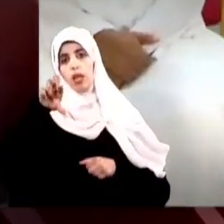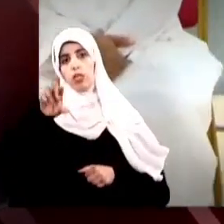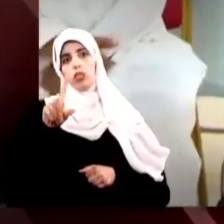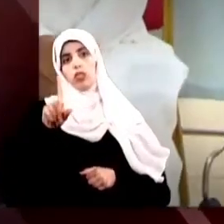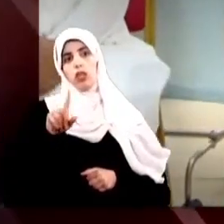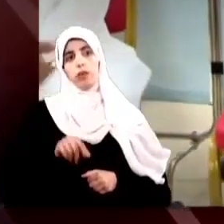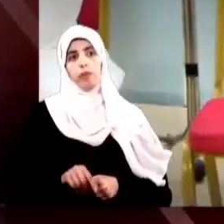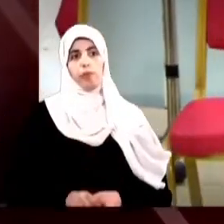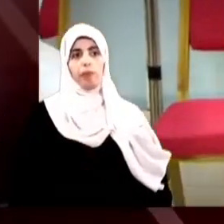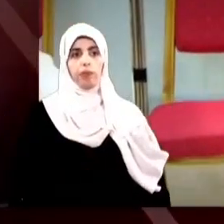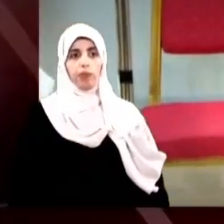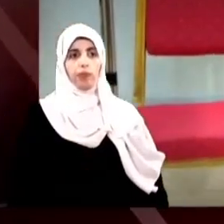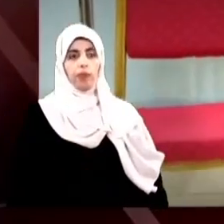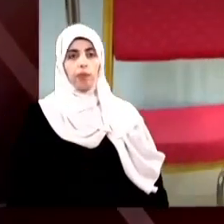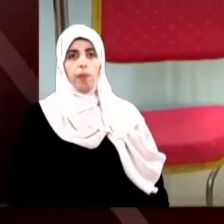كما أشرت.